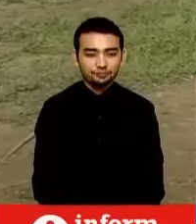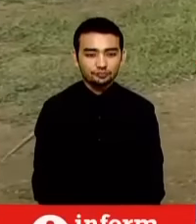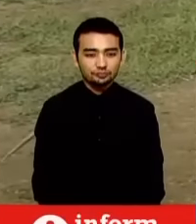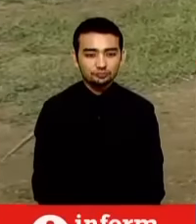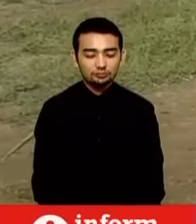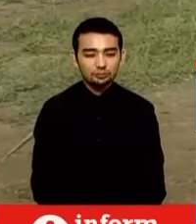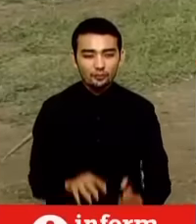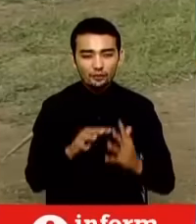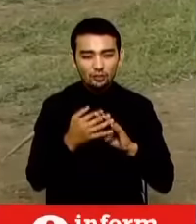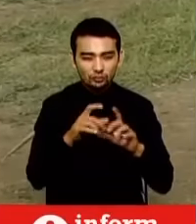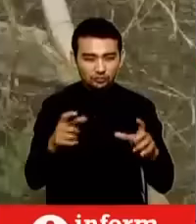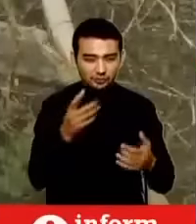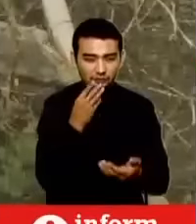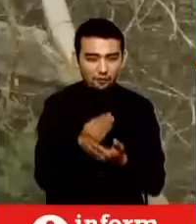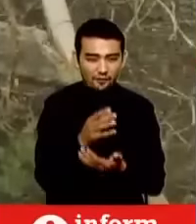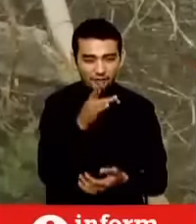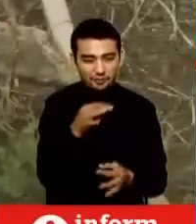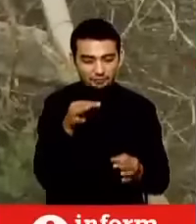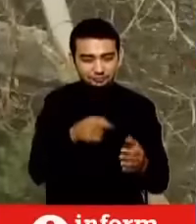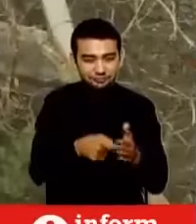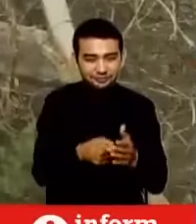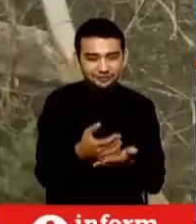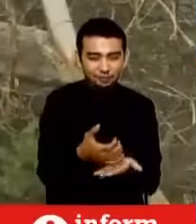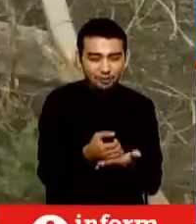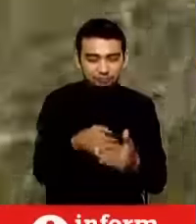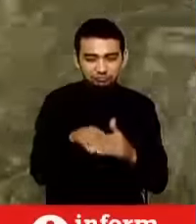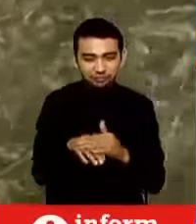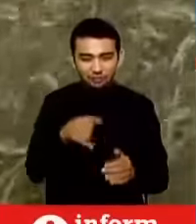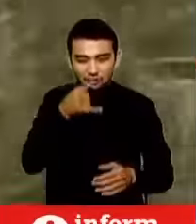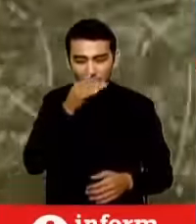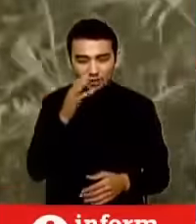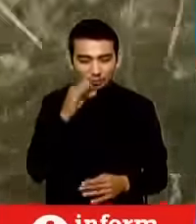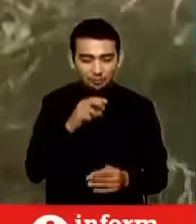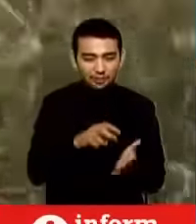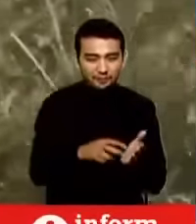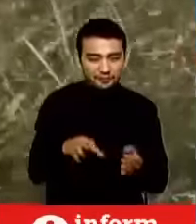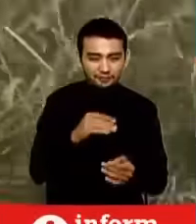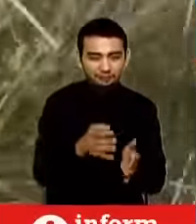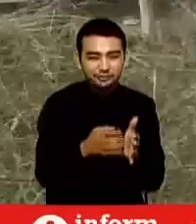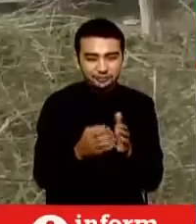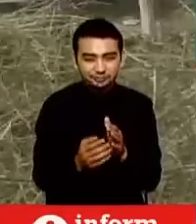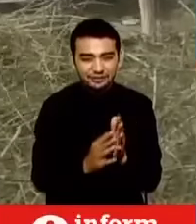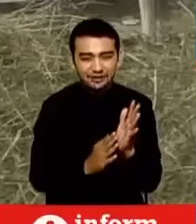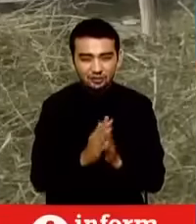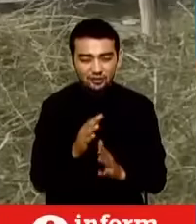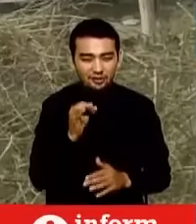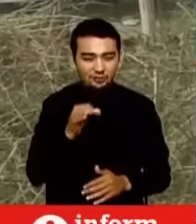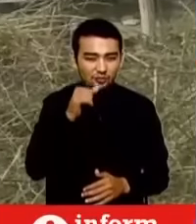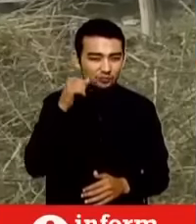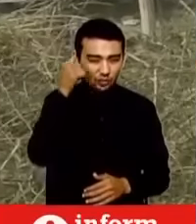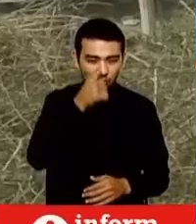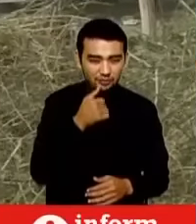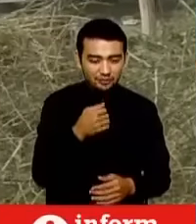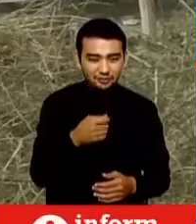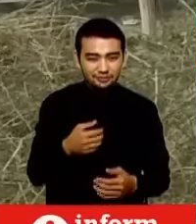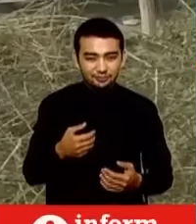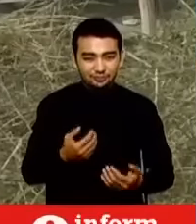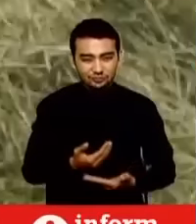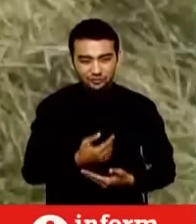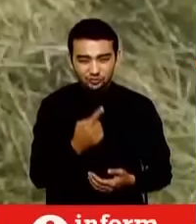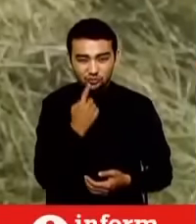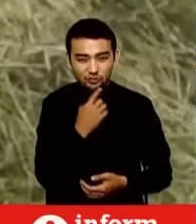Сельчане боятся не успеть вовремя запастись кормами и потерять скот из-за нехватки сена. В прошлом году, говорят они, домашние животные и так еле пережили